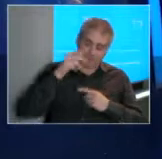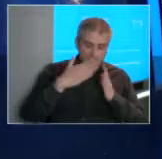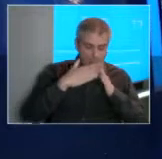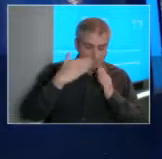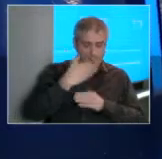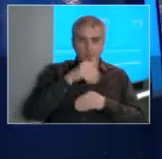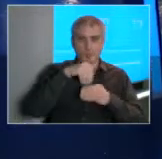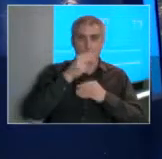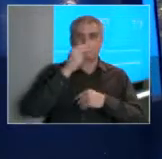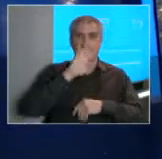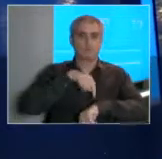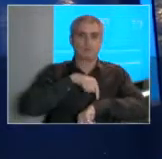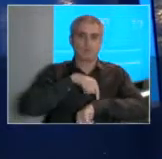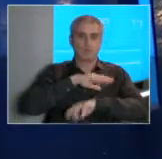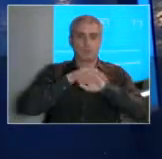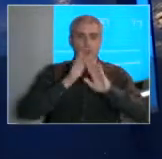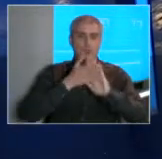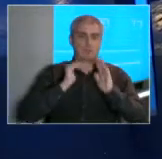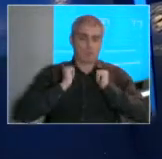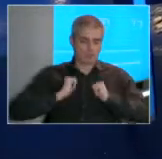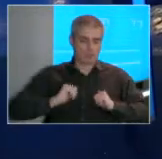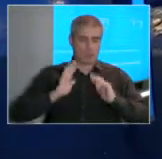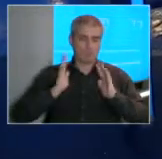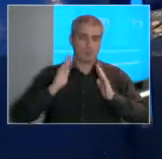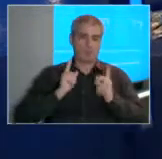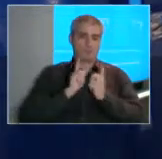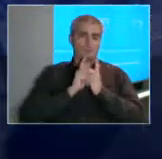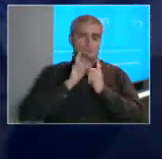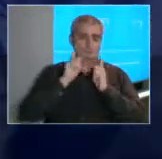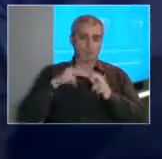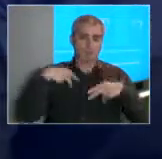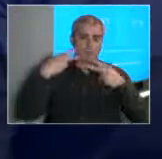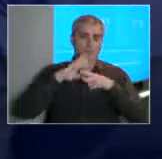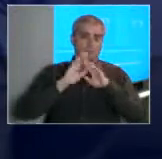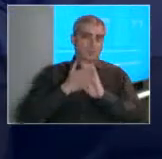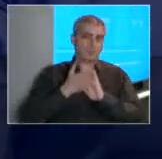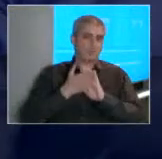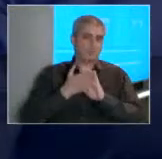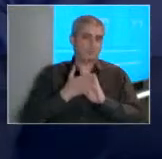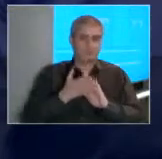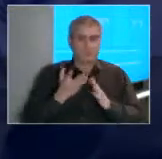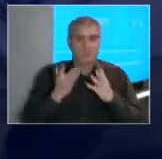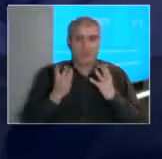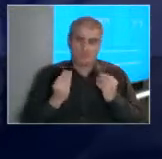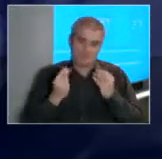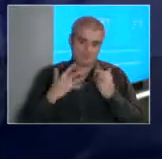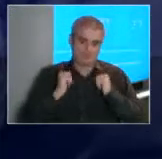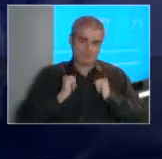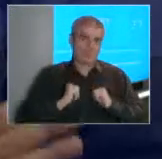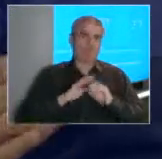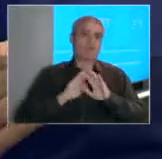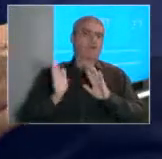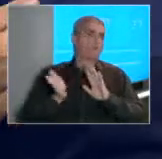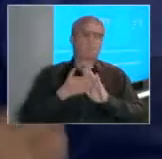לדלת תוך 24 שעות, הכל מאוד נוח, הכל מאוד מאוד נגיש, אפשר להחזיר הכל הרבה הרבה יותר נוח